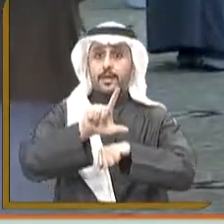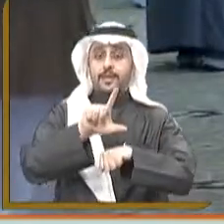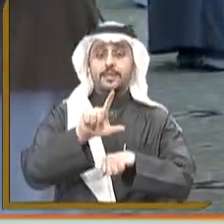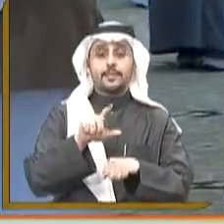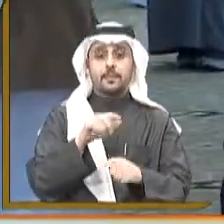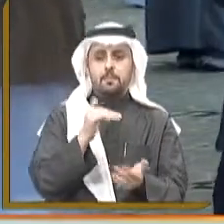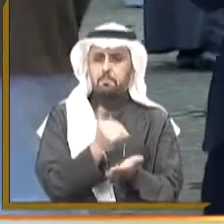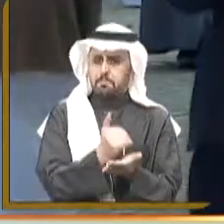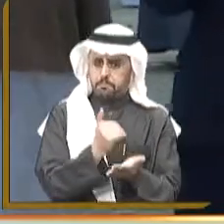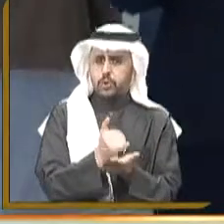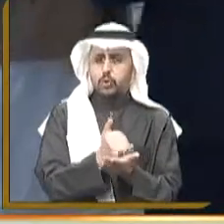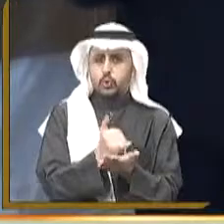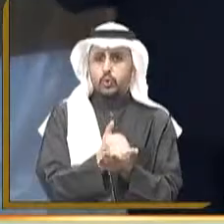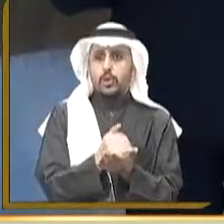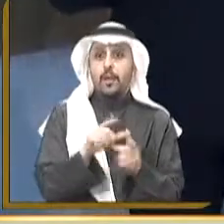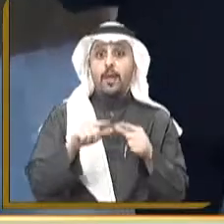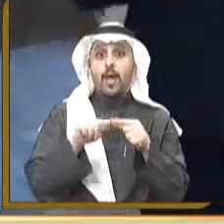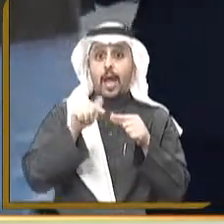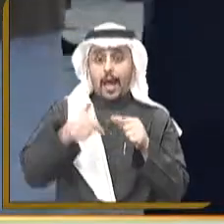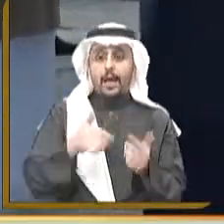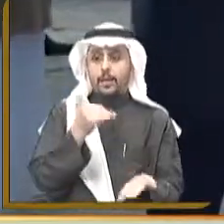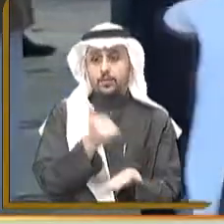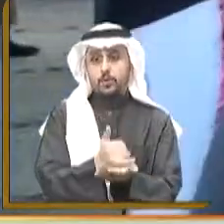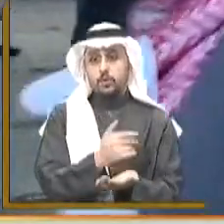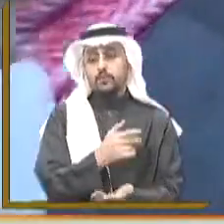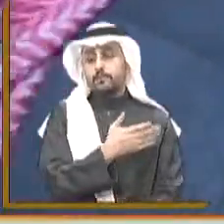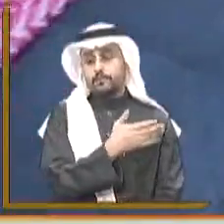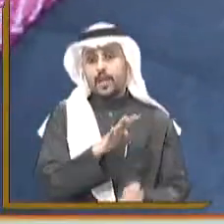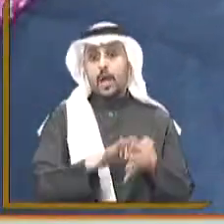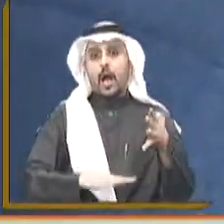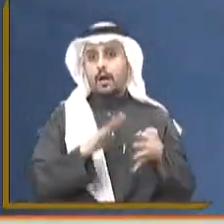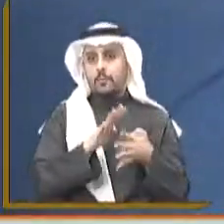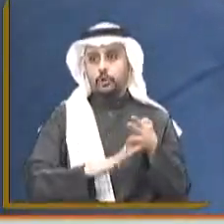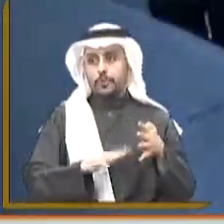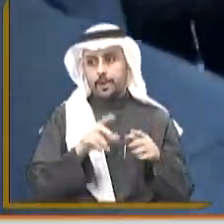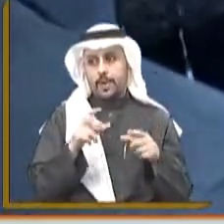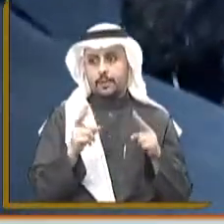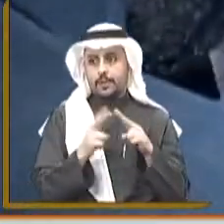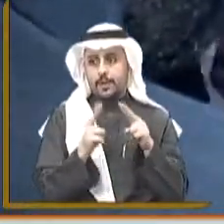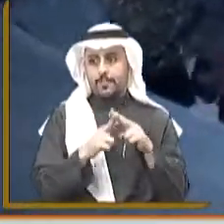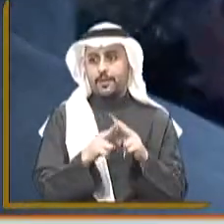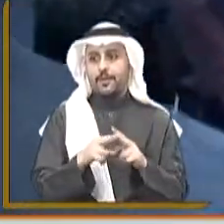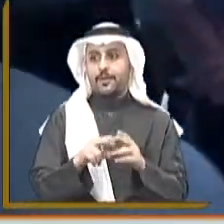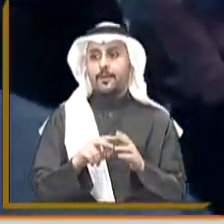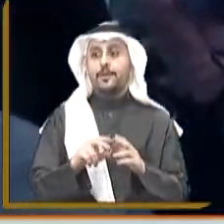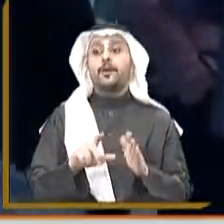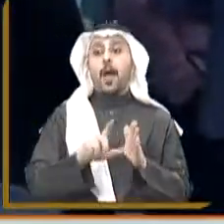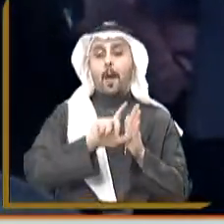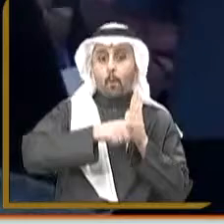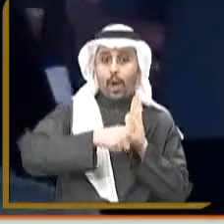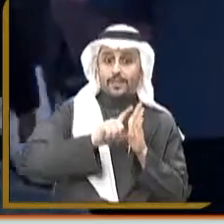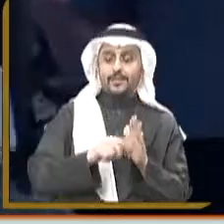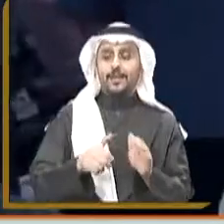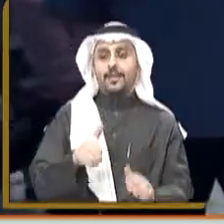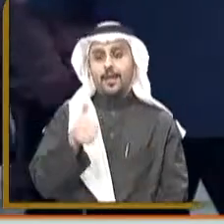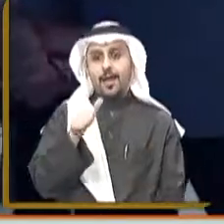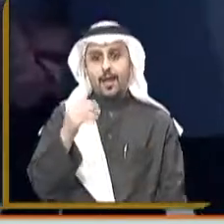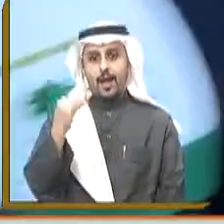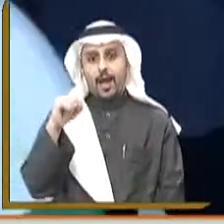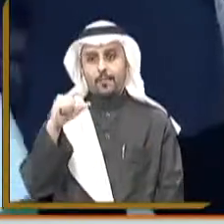الربط الكهربائي الخليجي. أهلا وسهلا بك مهندس أحمد. يا هلا